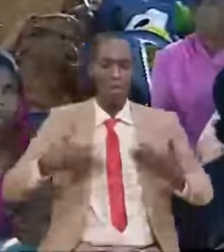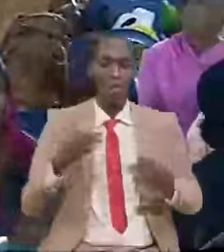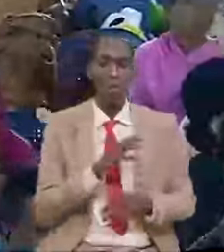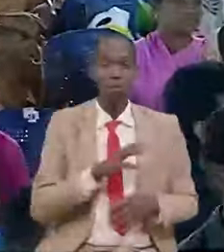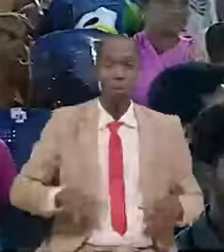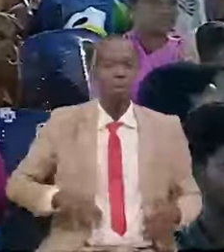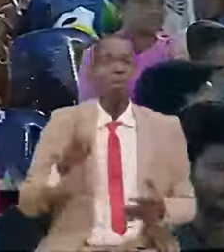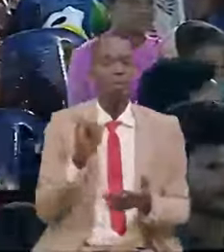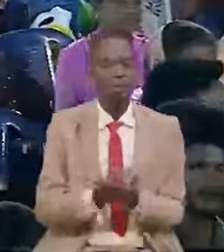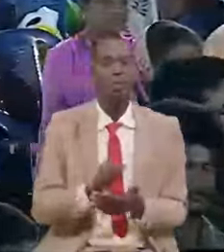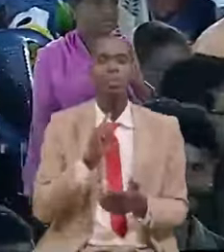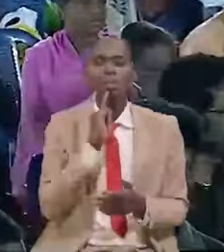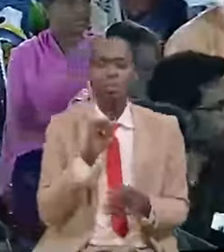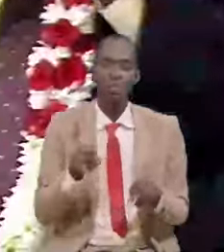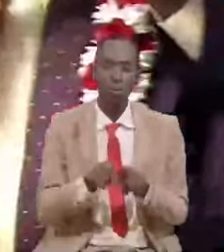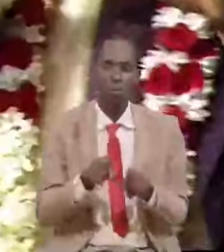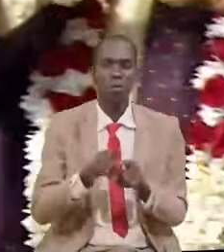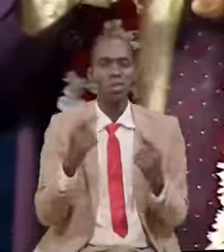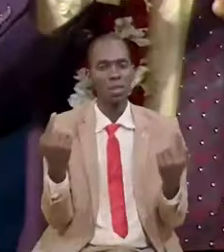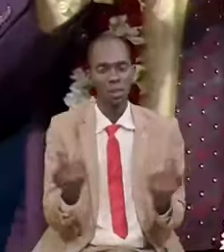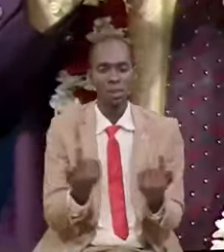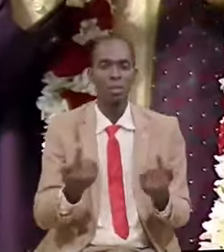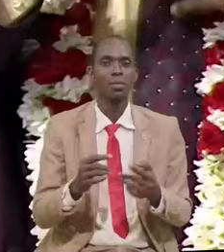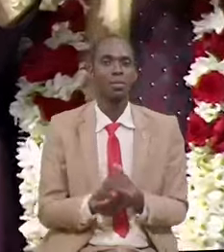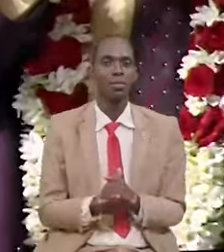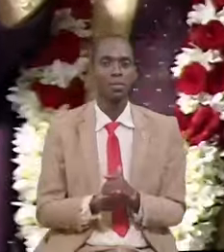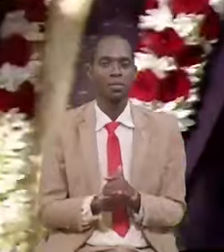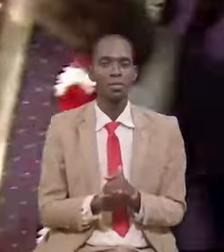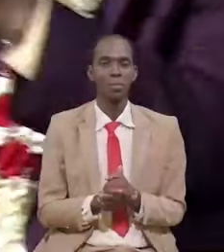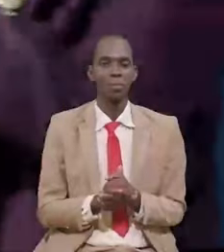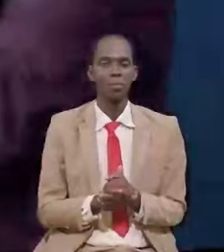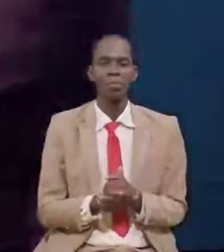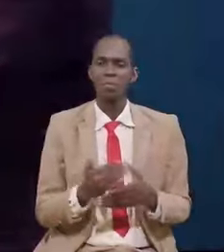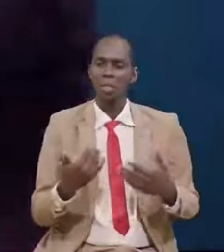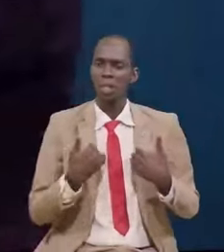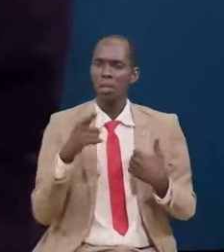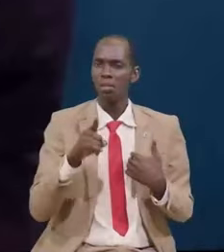Tout ce qui s'oppose à la vie de Christ est un péché.